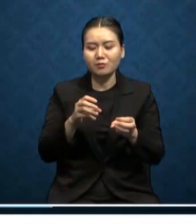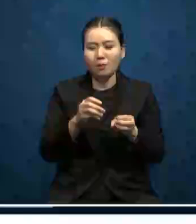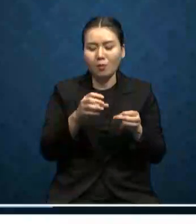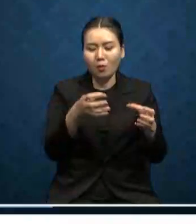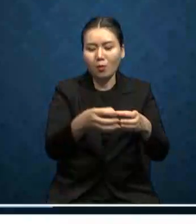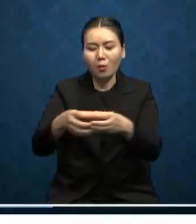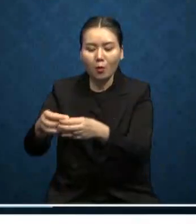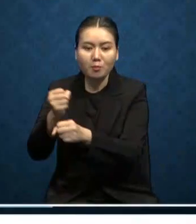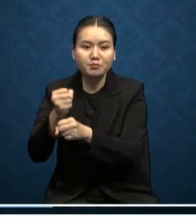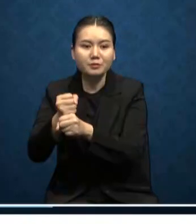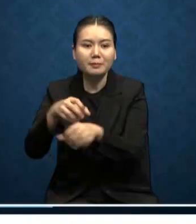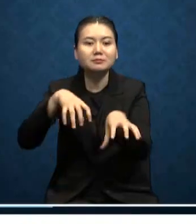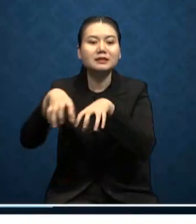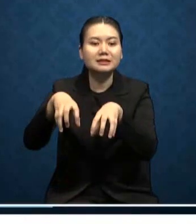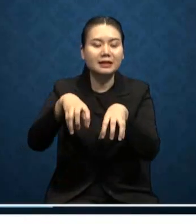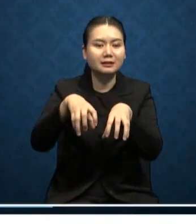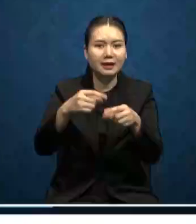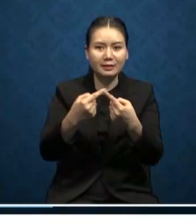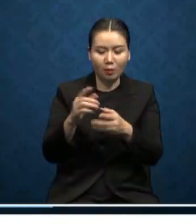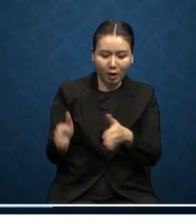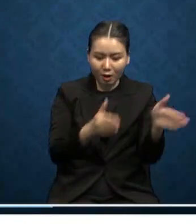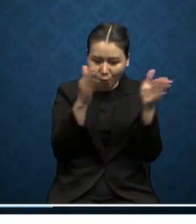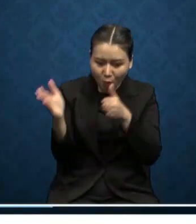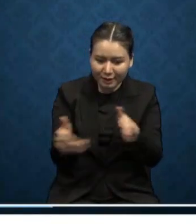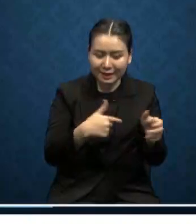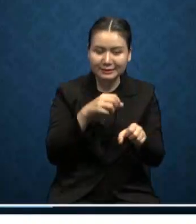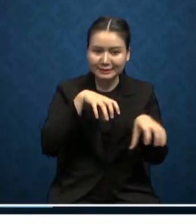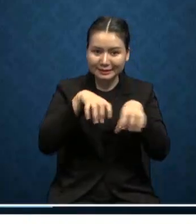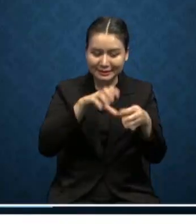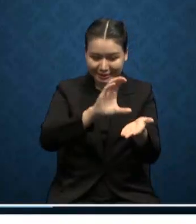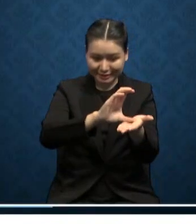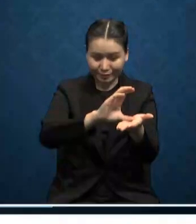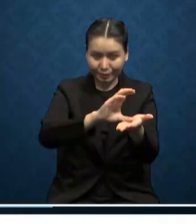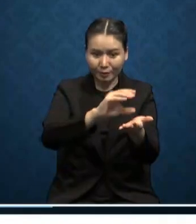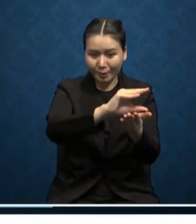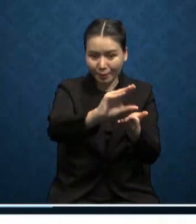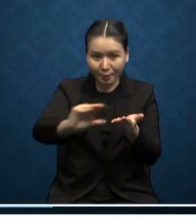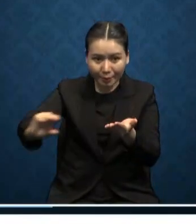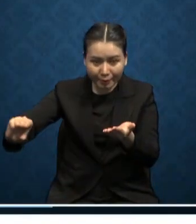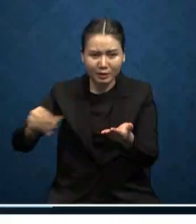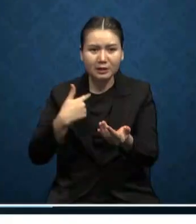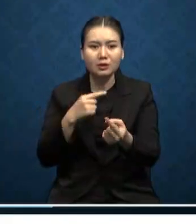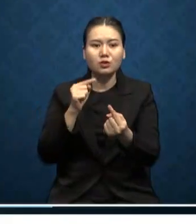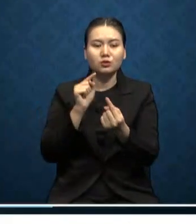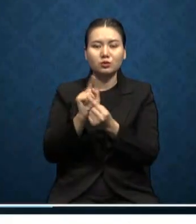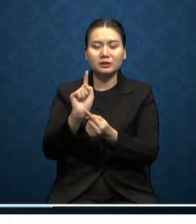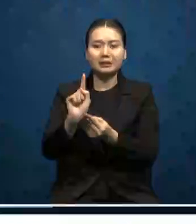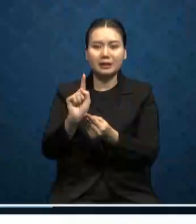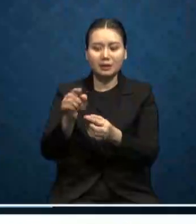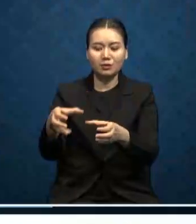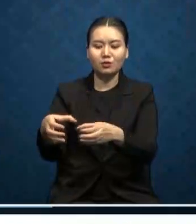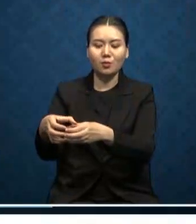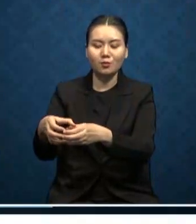การซึ่งในกระบวนการจัดการงบประมาณก็จะมีลักษณะที่อยู่ที่หน่วย